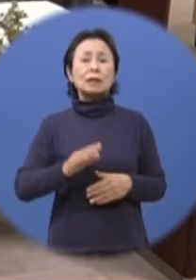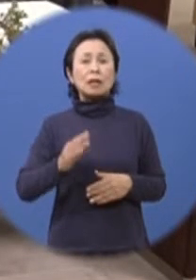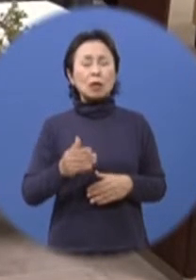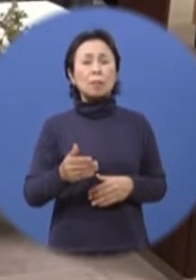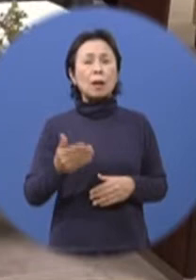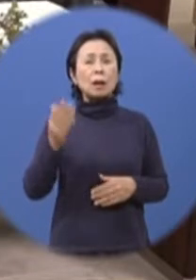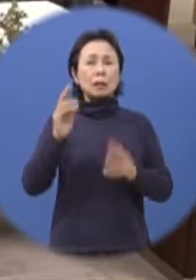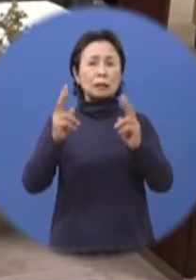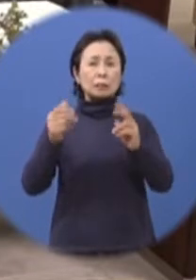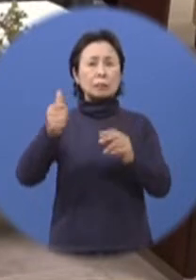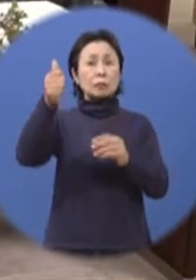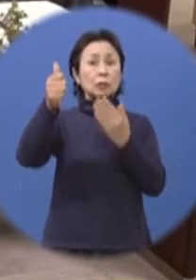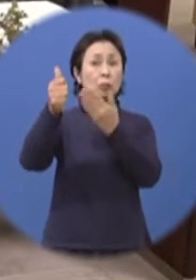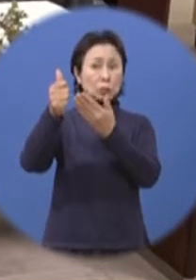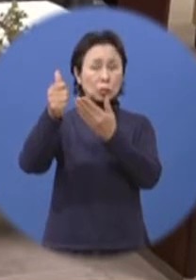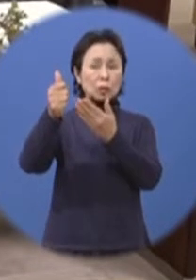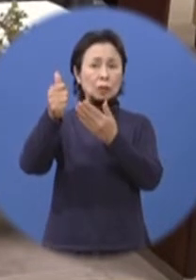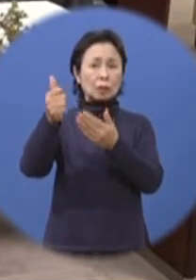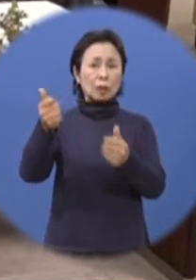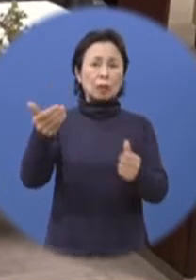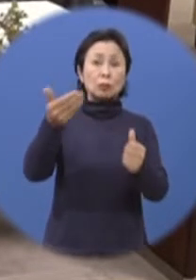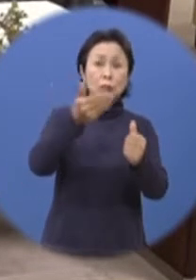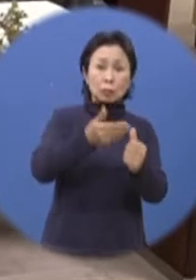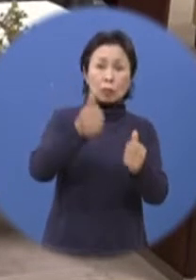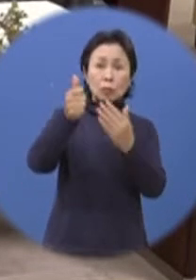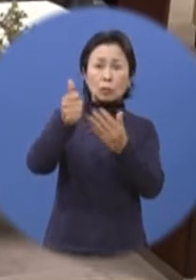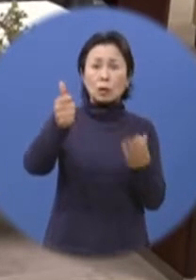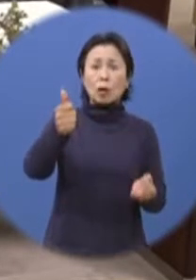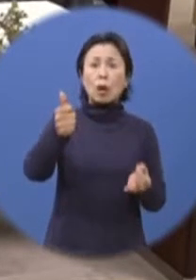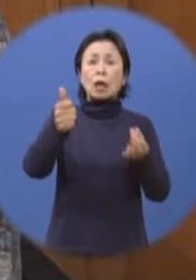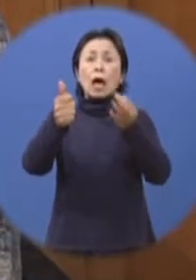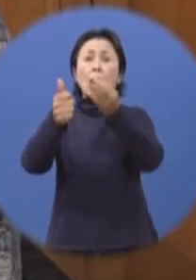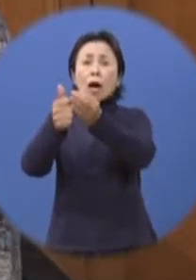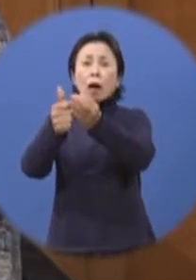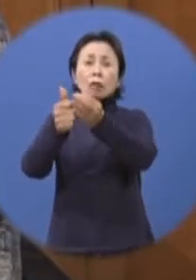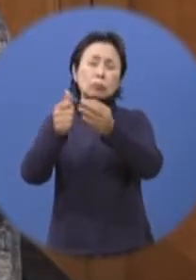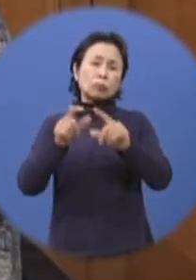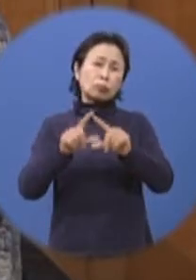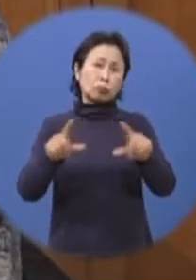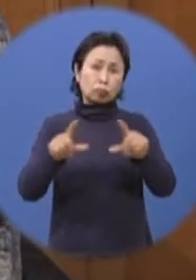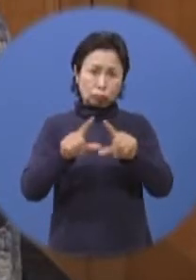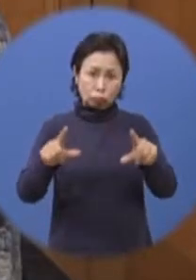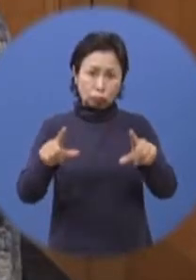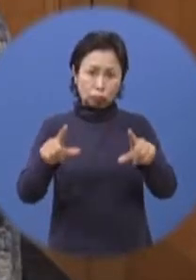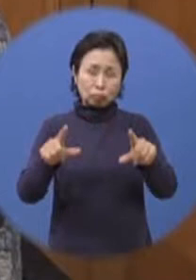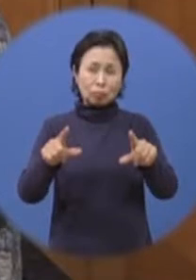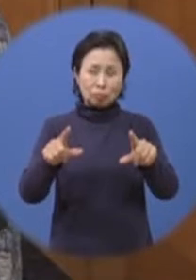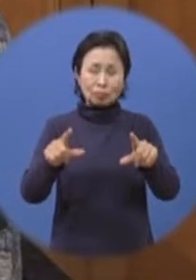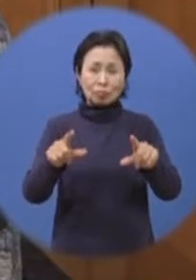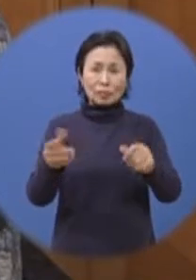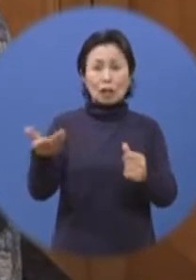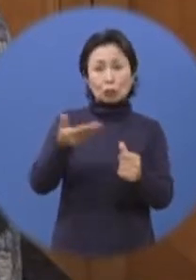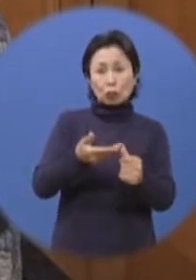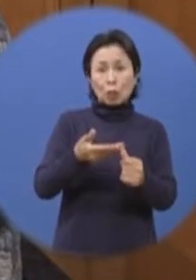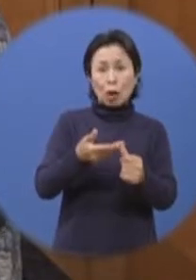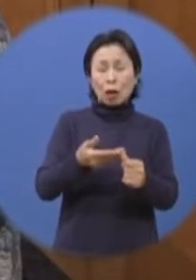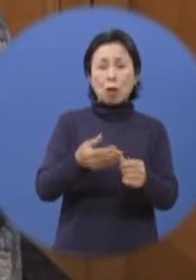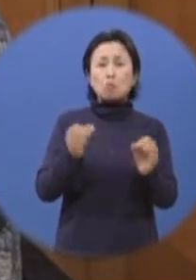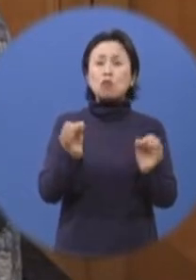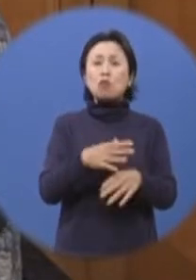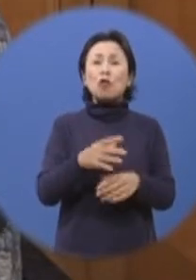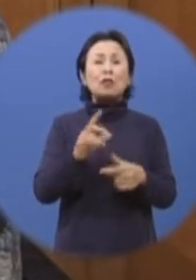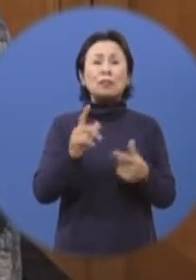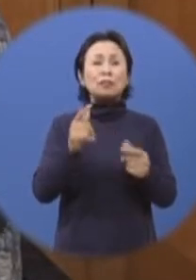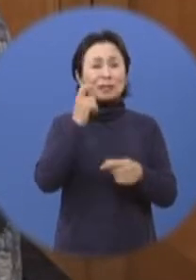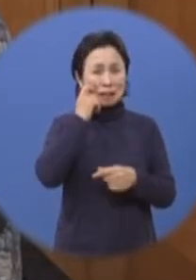ね前の人にお金あげないとおかしいよね雨彼はしてもらえますということにしないといけないんで